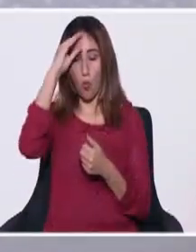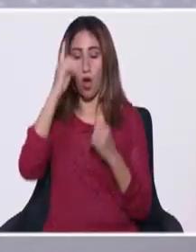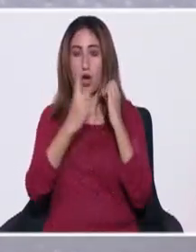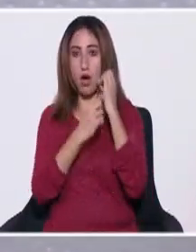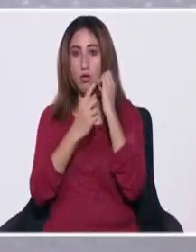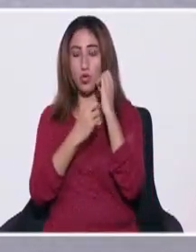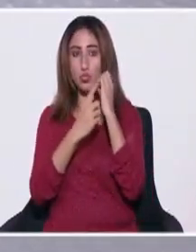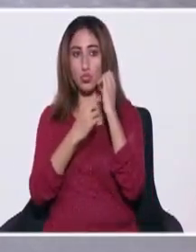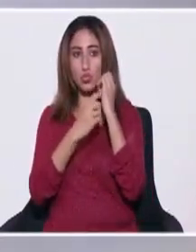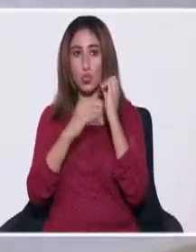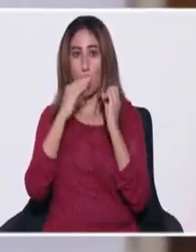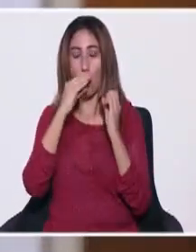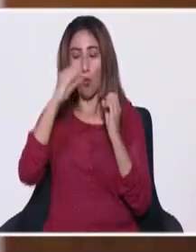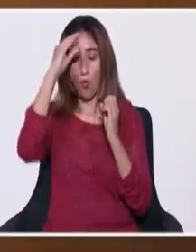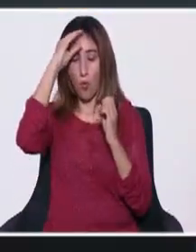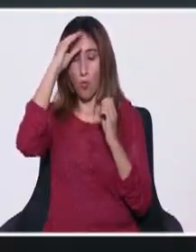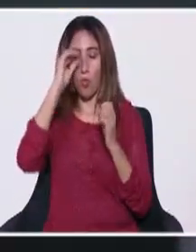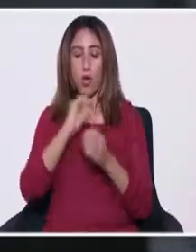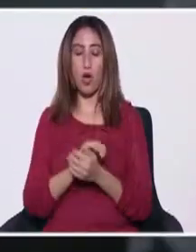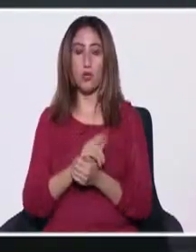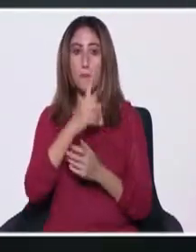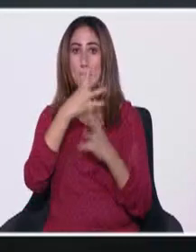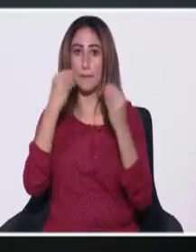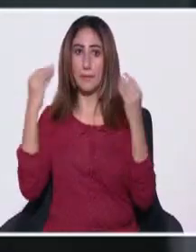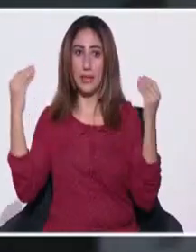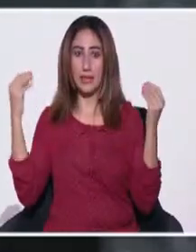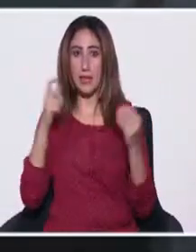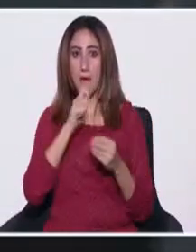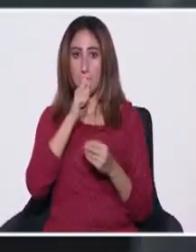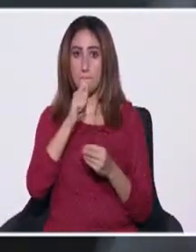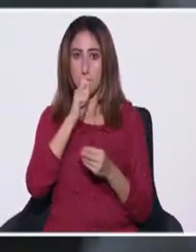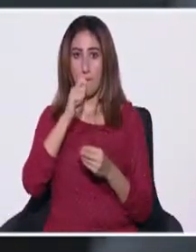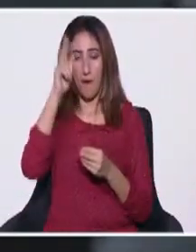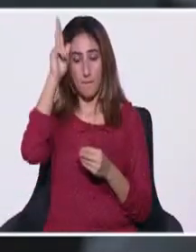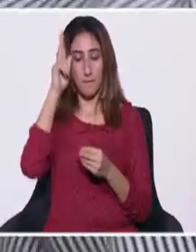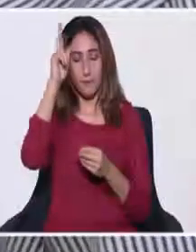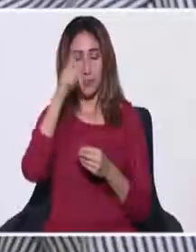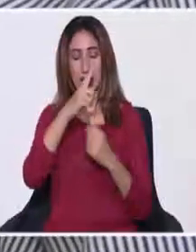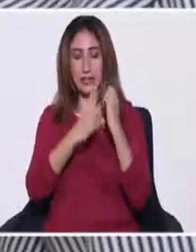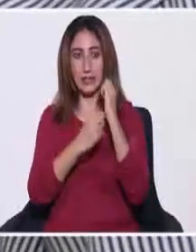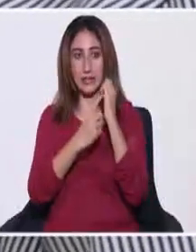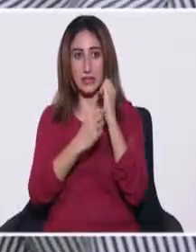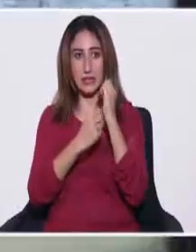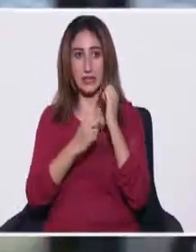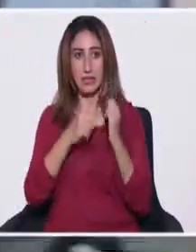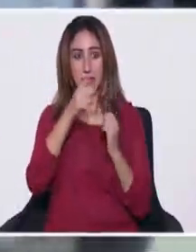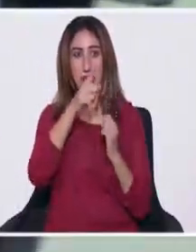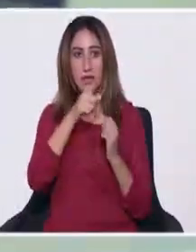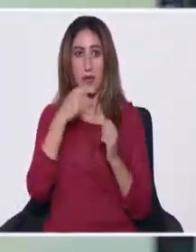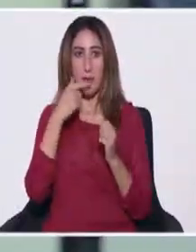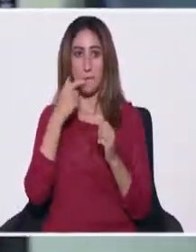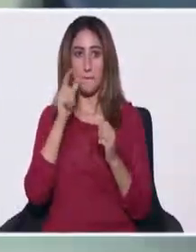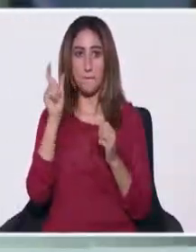إذاعة القرآن الكريم. قدم العديد من البرامج الإذاعية الشهيرة مثل قطوف من